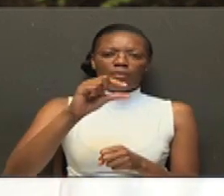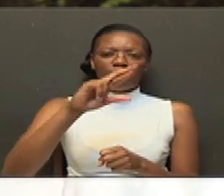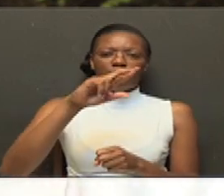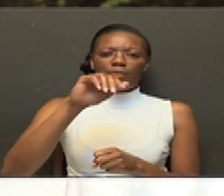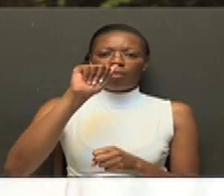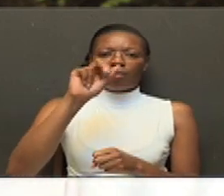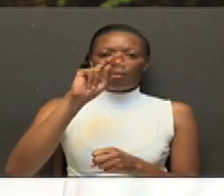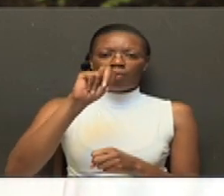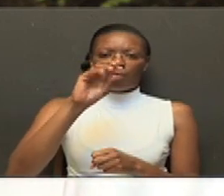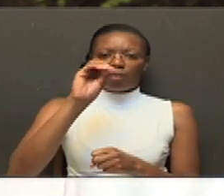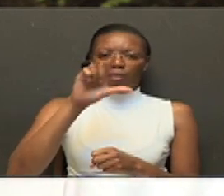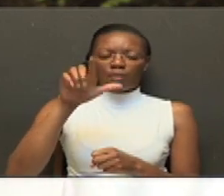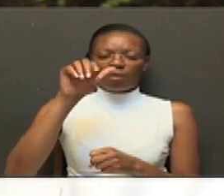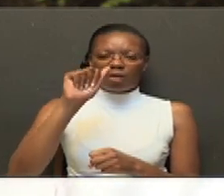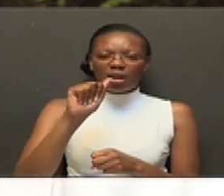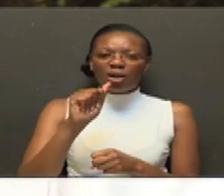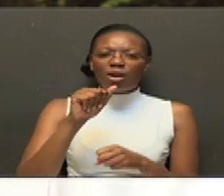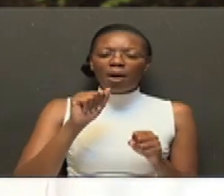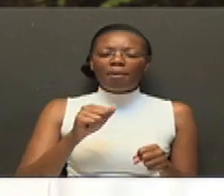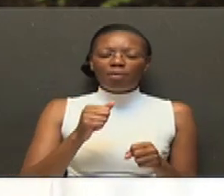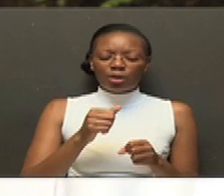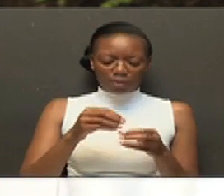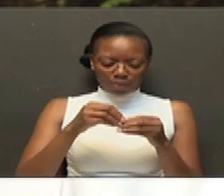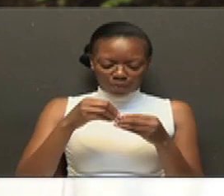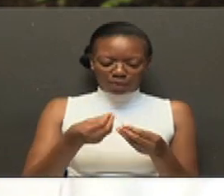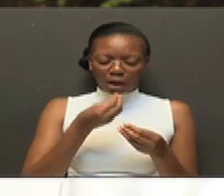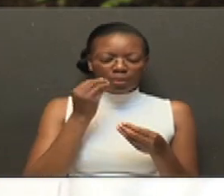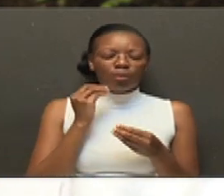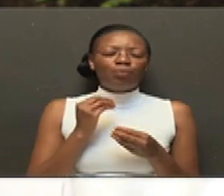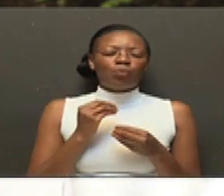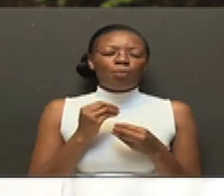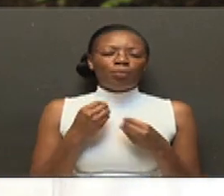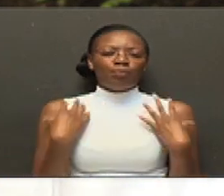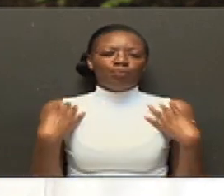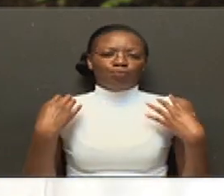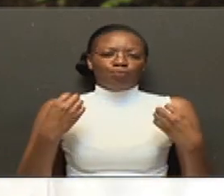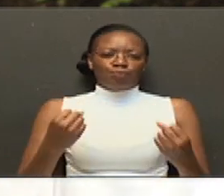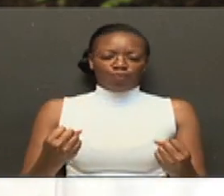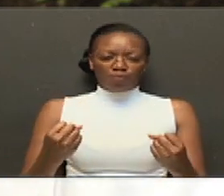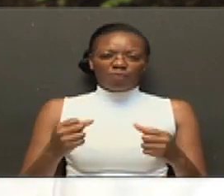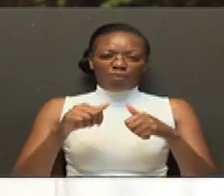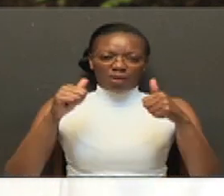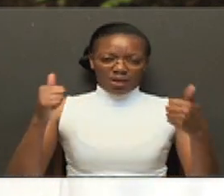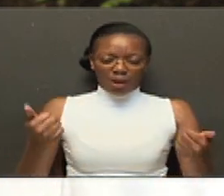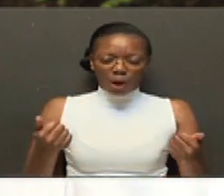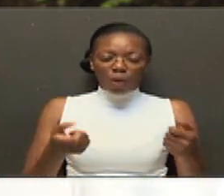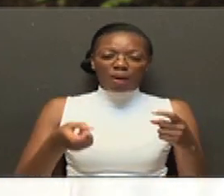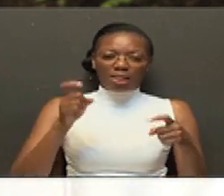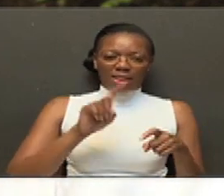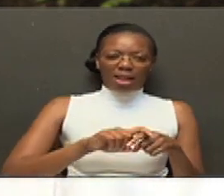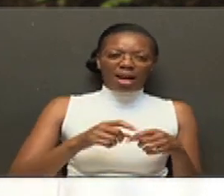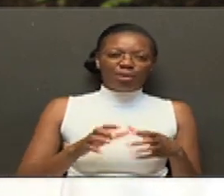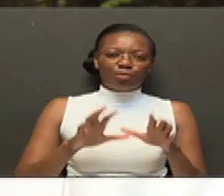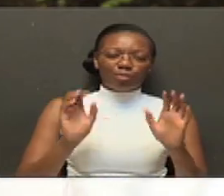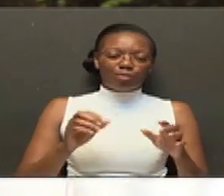tizi wanaweza kula pistu kidogo na iwapatie nguvu. So, tukiongeza cricket inakuwa